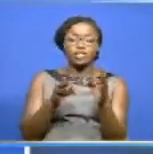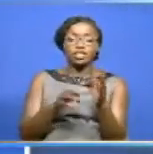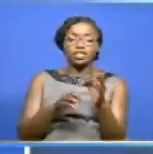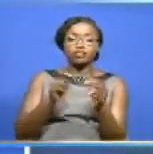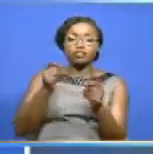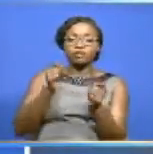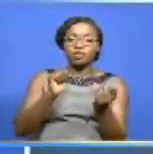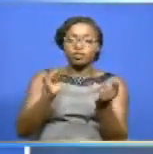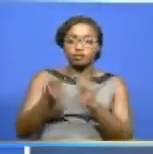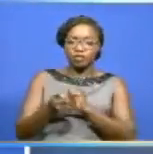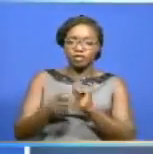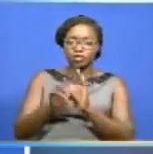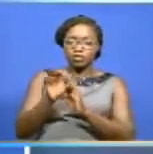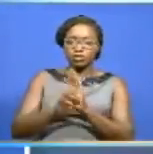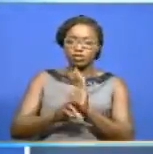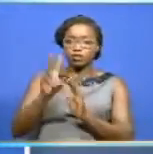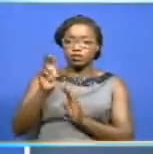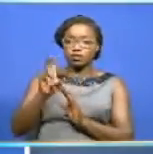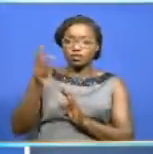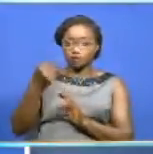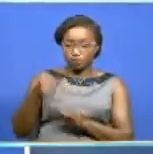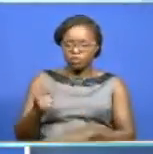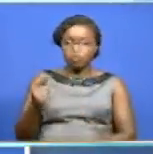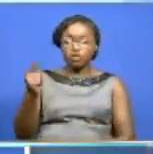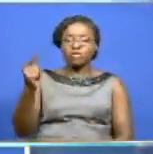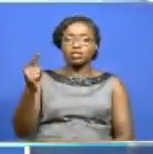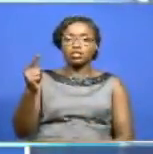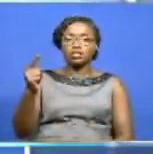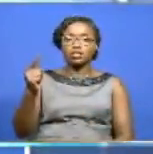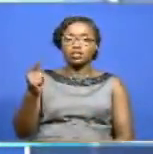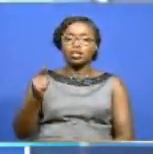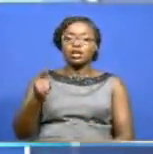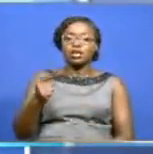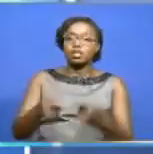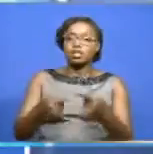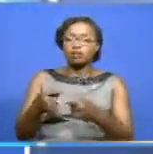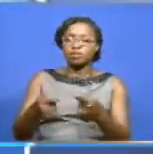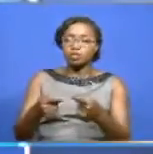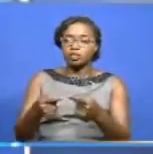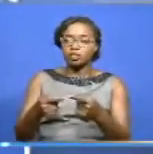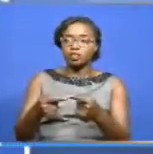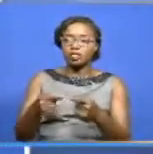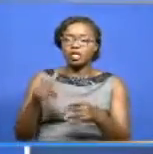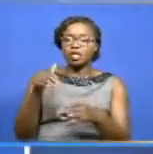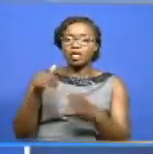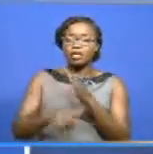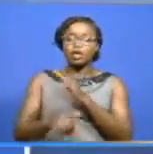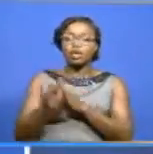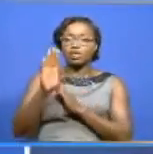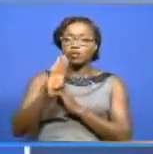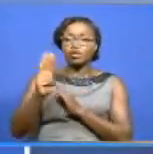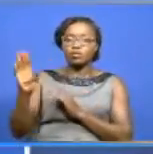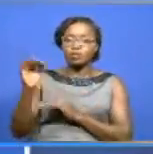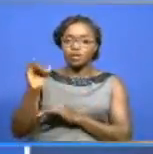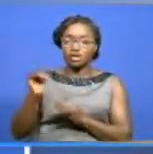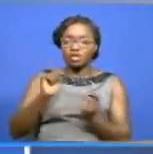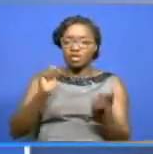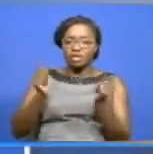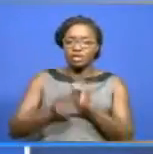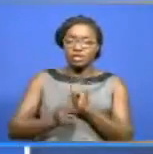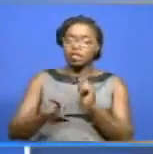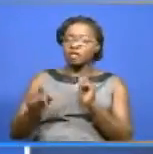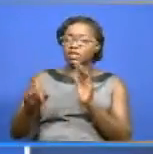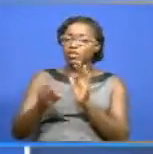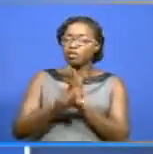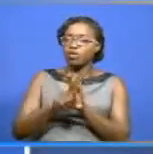ya mwaka 2020 utapitishwa. Utaratibu wa marekebisho ya katiba chini ya mchakato wa BBI unapania kubadili sheria